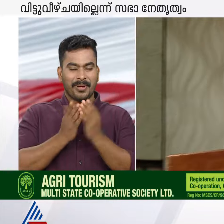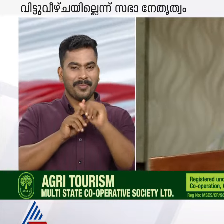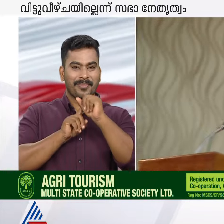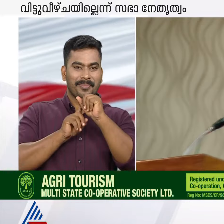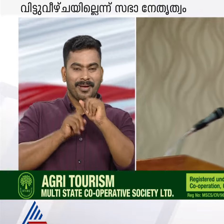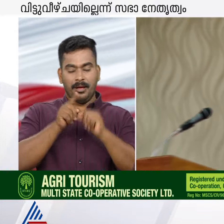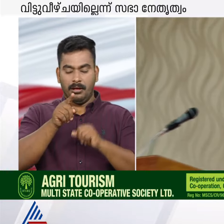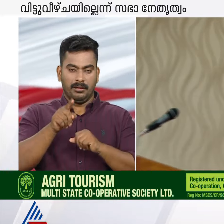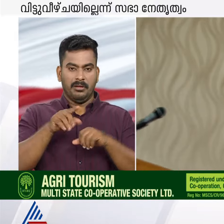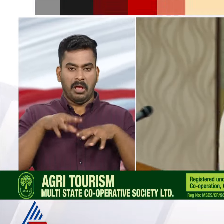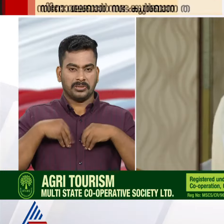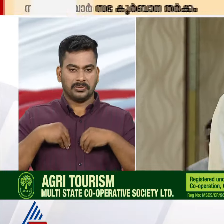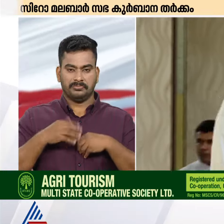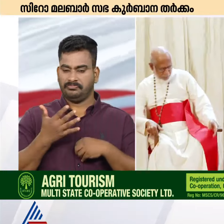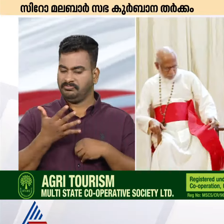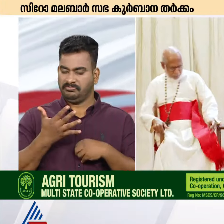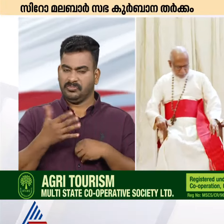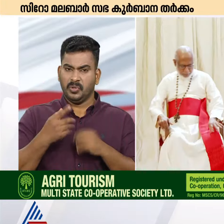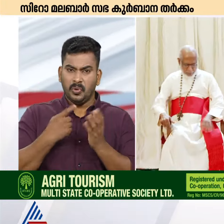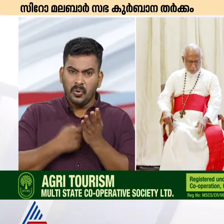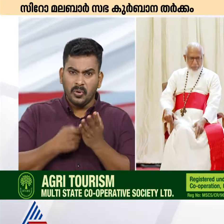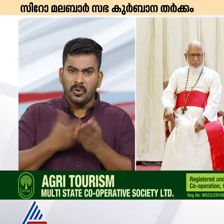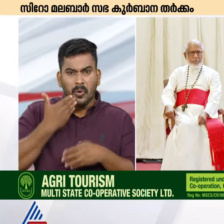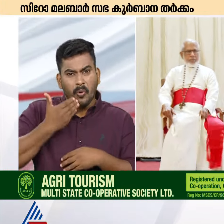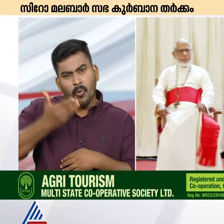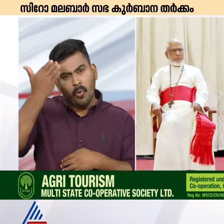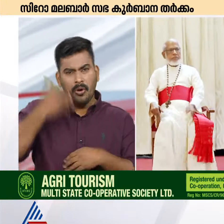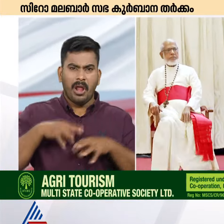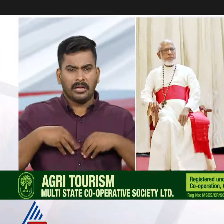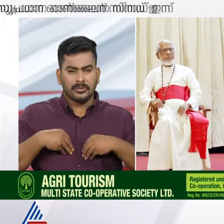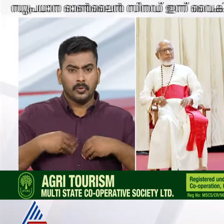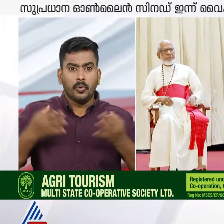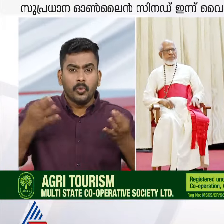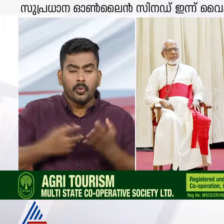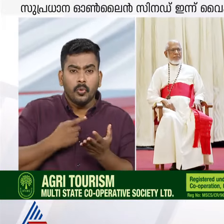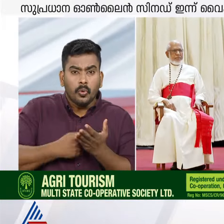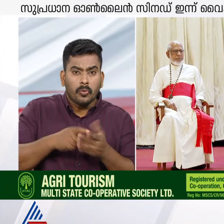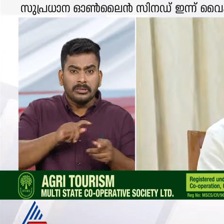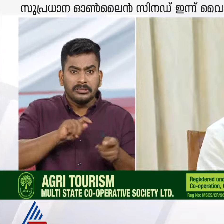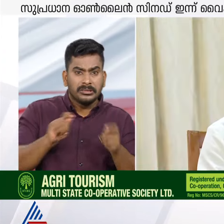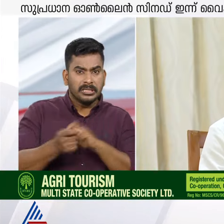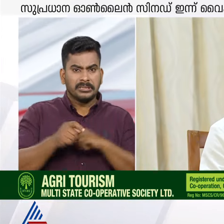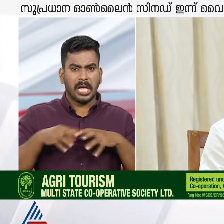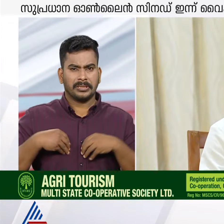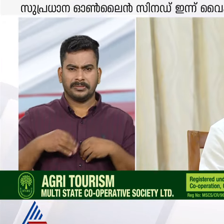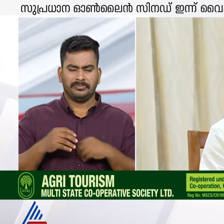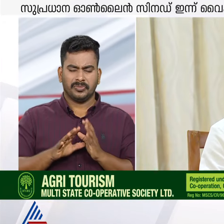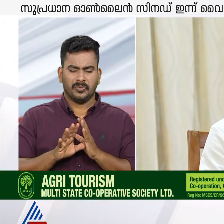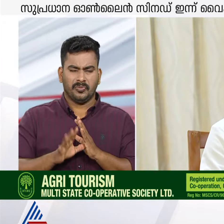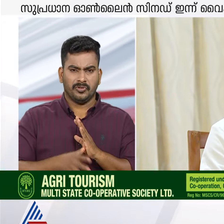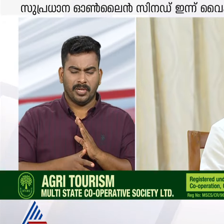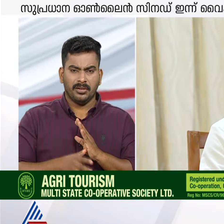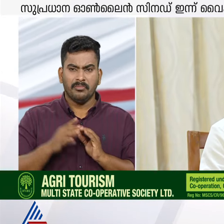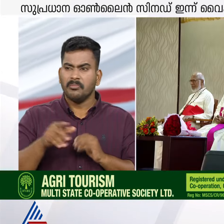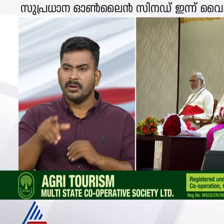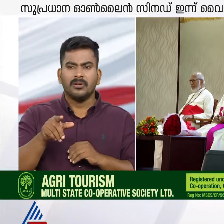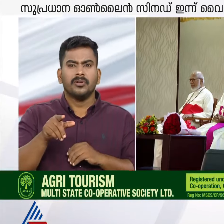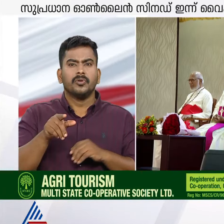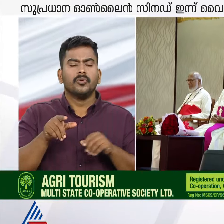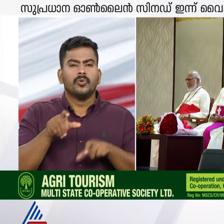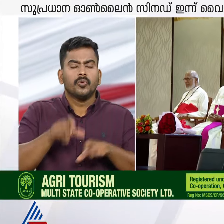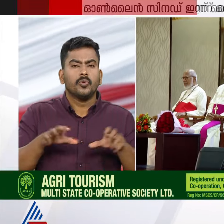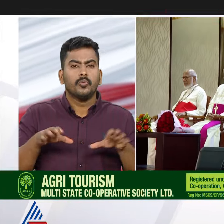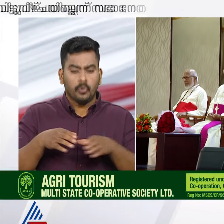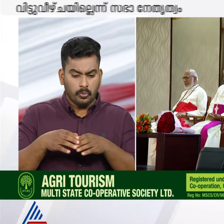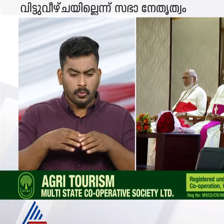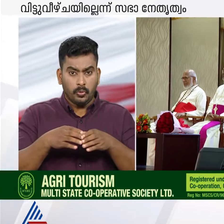തട്ടിൽ സർക്കുലറിലൂടെ അറിയിച്ചിരുന്നത്. ഇതനുസരിക്കില്ലെന്ന് വൈദികർ തന്നെ വ്യക്തമാക്കിയ സ്ഥിതിക്ക് തുടർ നടപടി എങ്ങനെ വേണമെന്നാണ് ആലോചന.